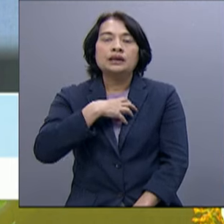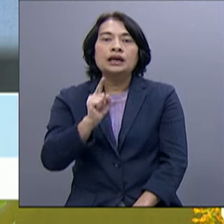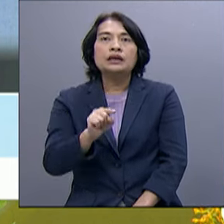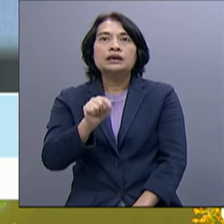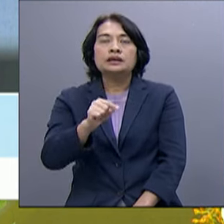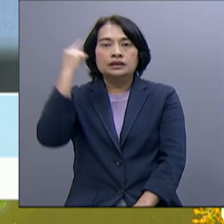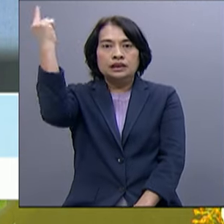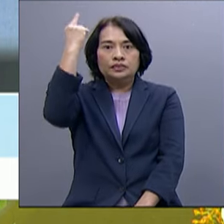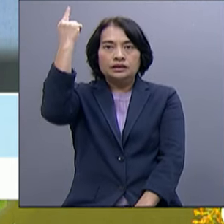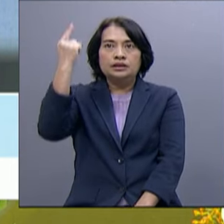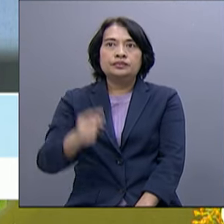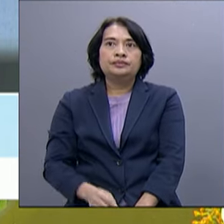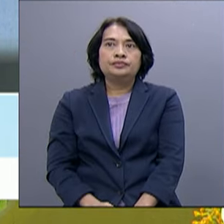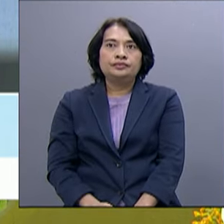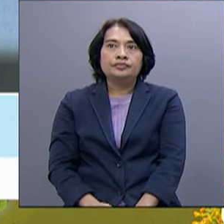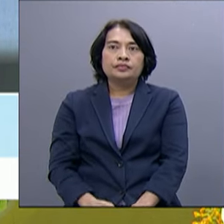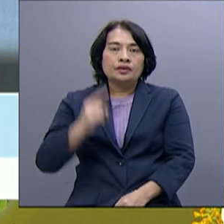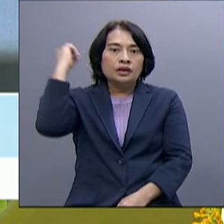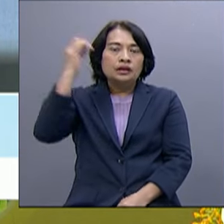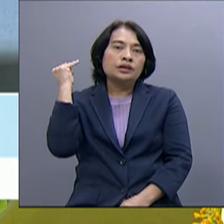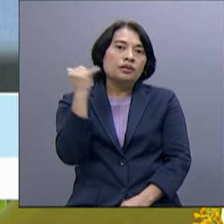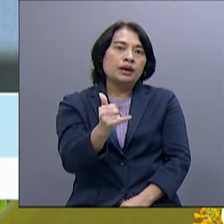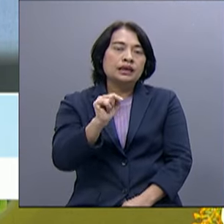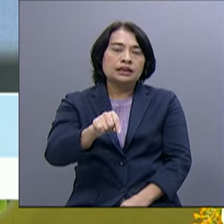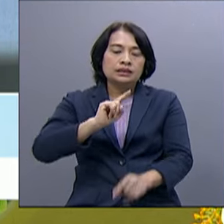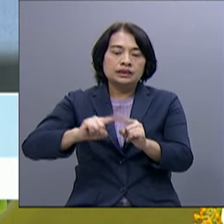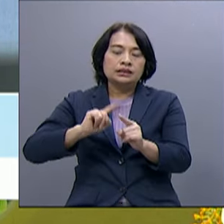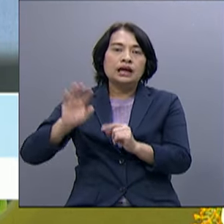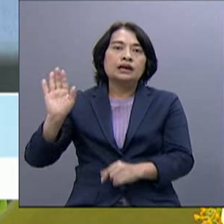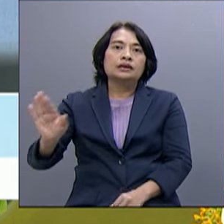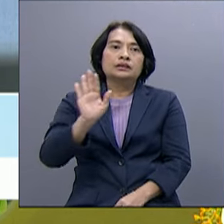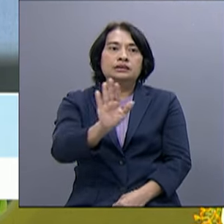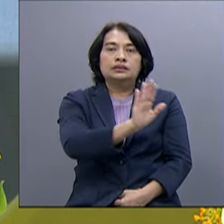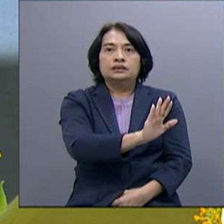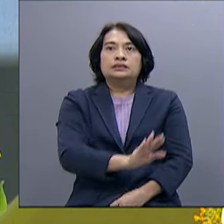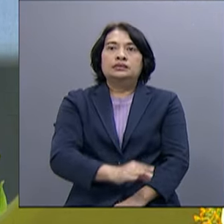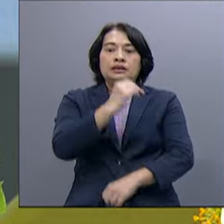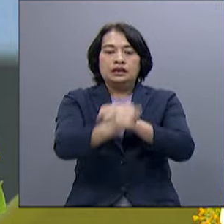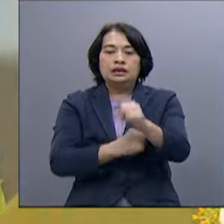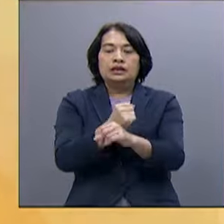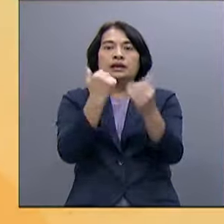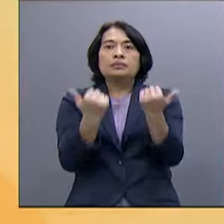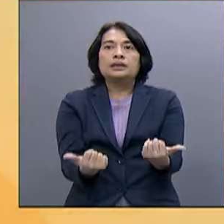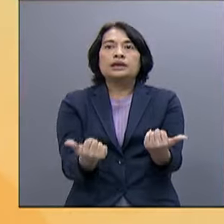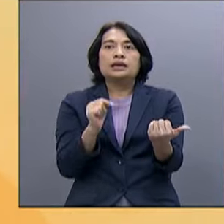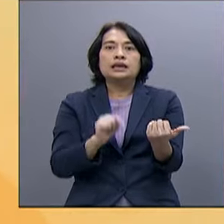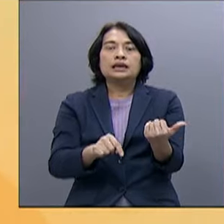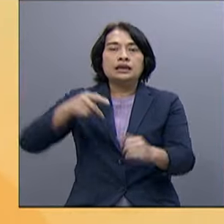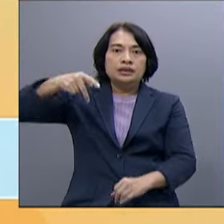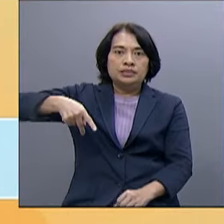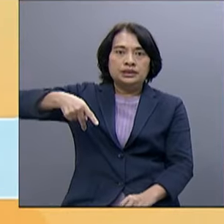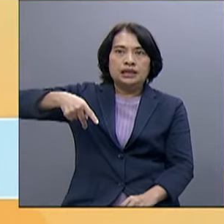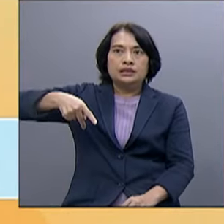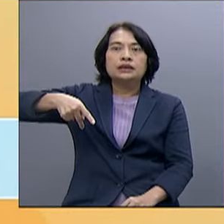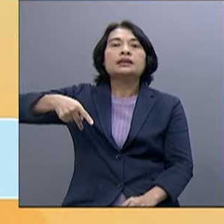องเที่ยวแล้วก็คนที่จะไปเที่ยวงานในครั้งนี้นะครับสำหรับปีนี้ครับเป็นปีพิเศษแล้วก็ปีมห